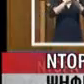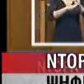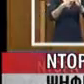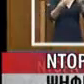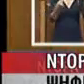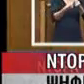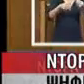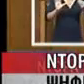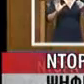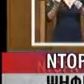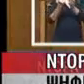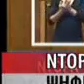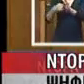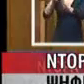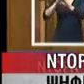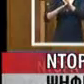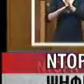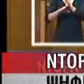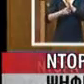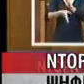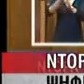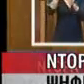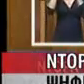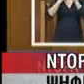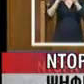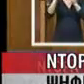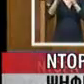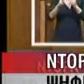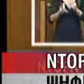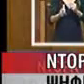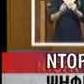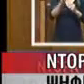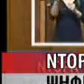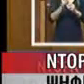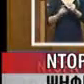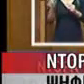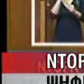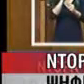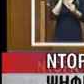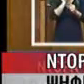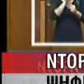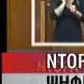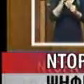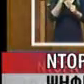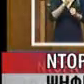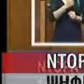συνταγματικότητας και τις διατάξεις οι οποίες πλήττουν την καθημερινότητα, τη ζωή των γυναικών,